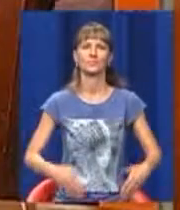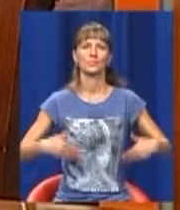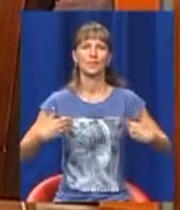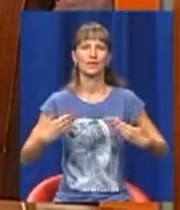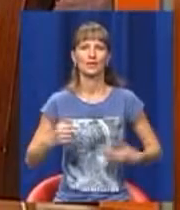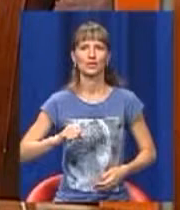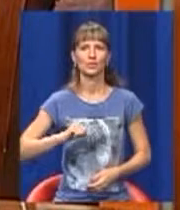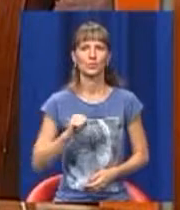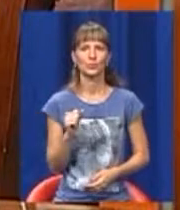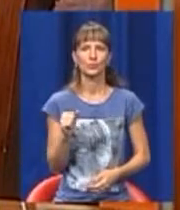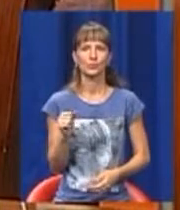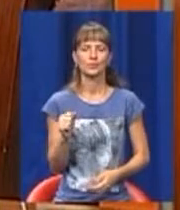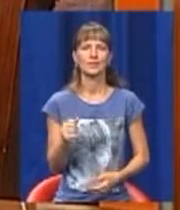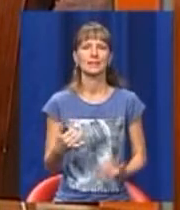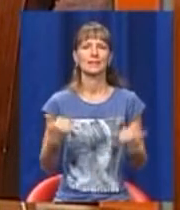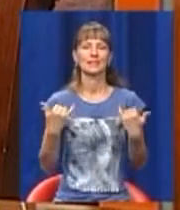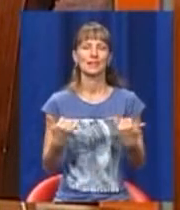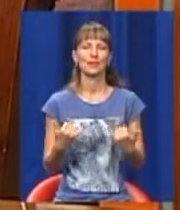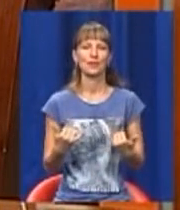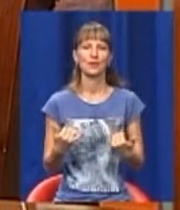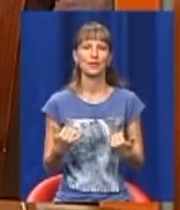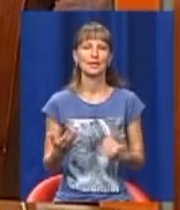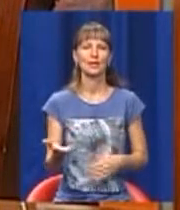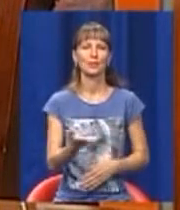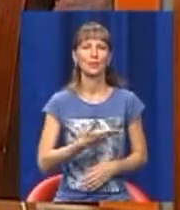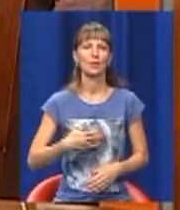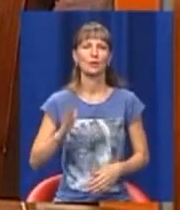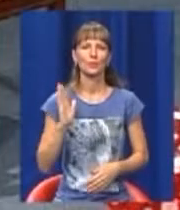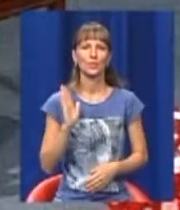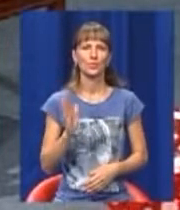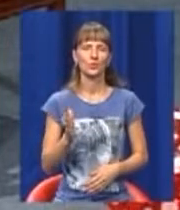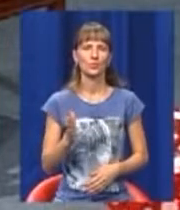привіт, друзі! Сьогодні ми будемо